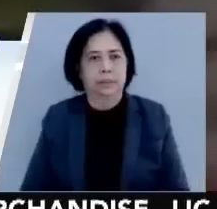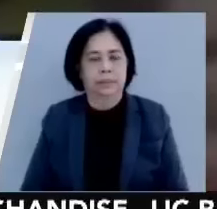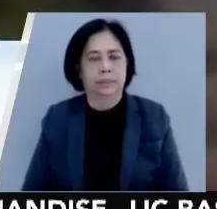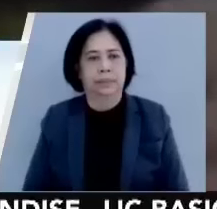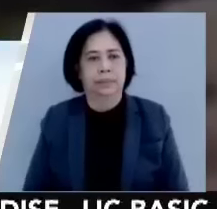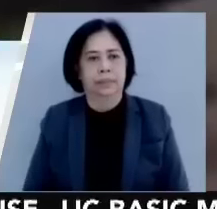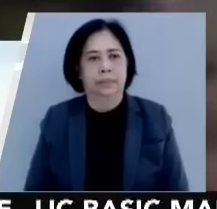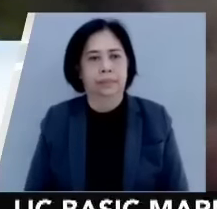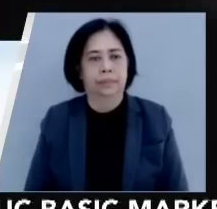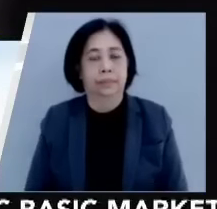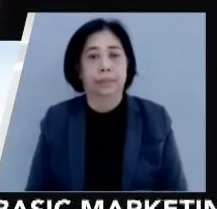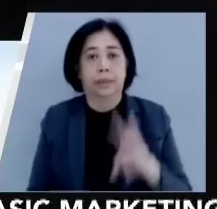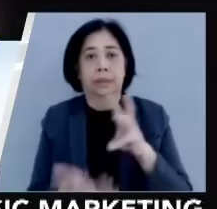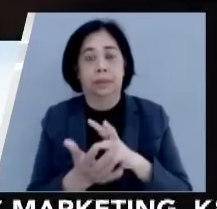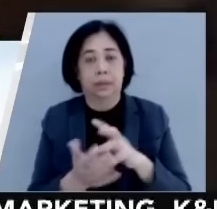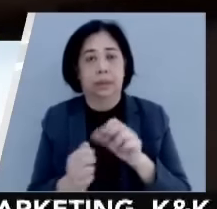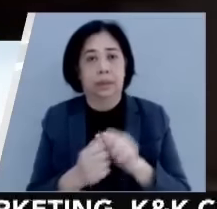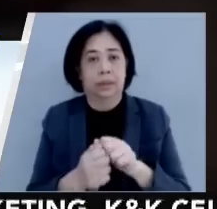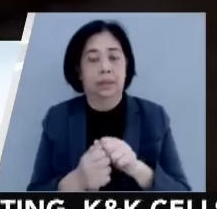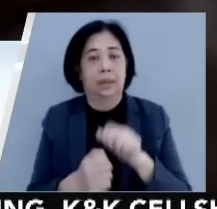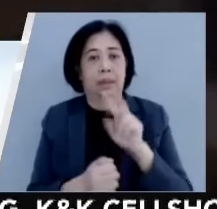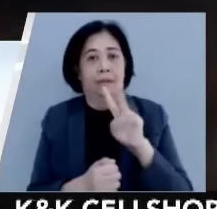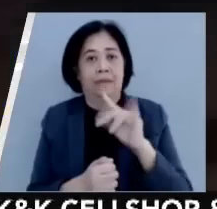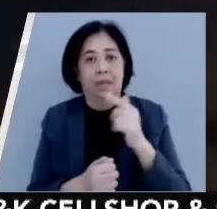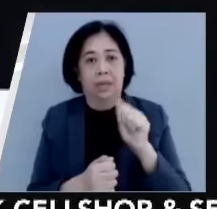Sa bayan ng Biga,